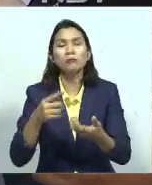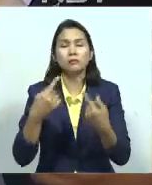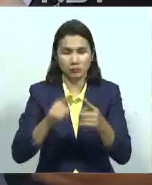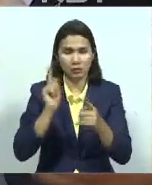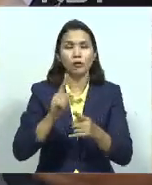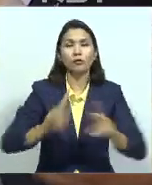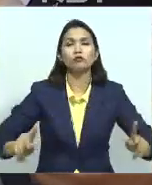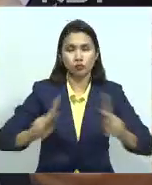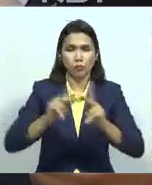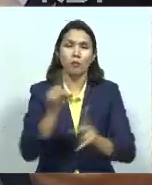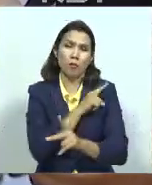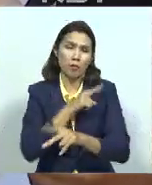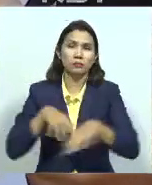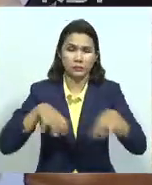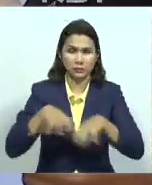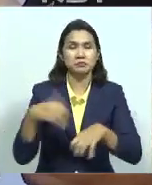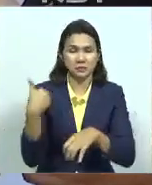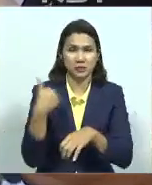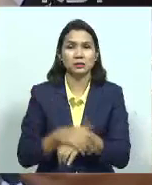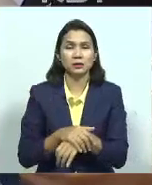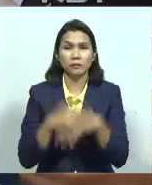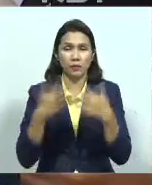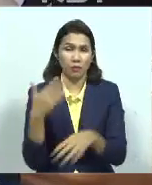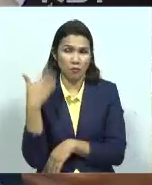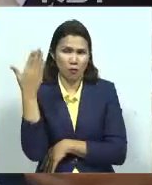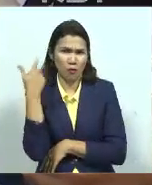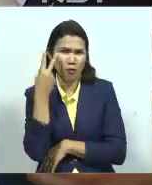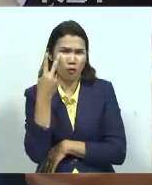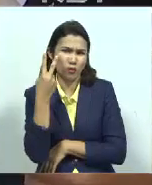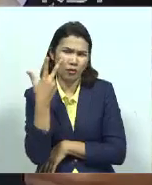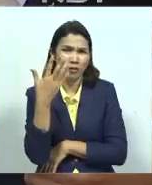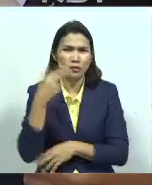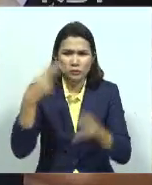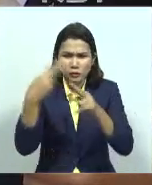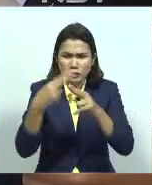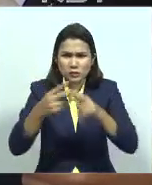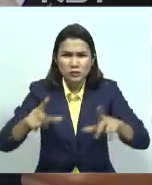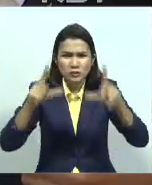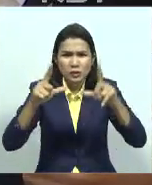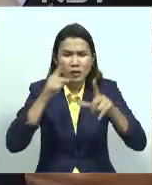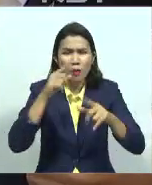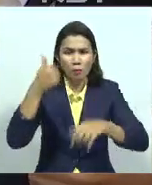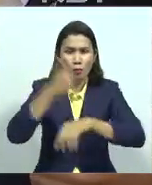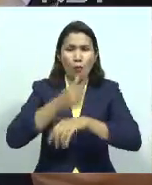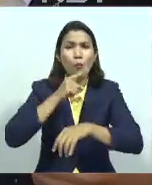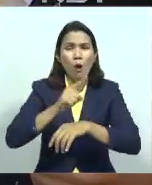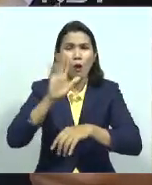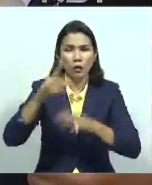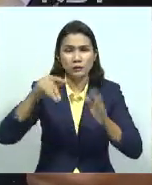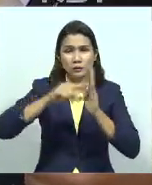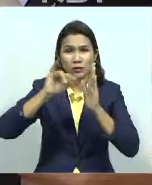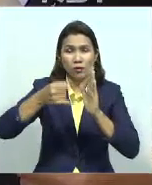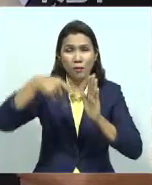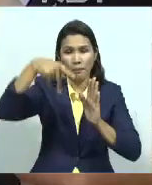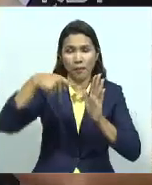ข้องไว้แล้วส่วน 2-3 วันที่ผ่านมานะฮะที่มีกรณีปรากฏชื่อของนายณรงค์ศักดิ์โอสถนากรผู้ว่าราชการจังหวัดพะเยา